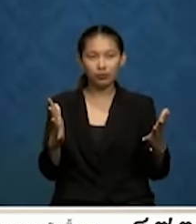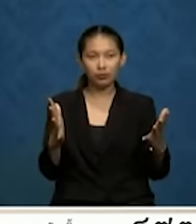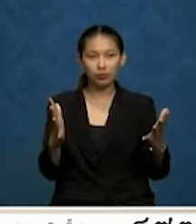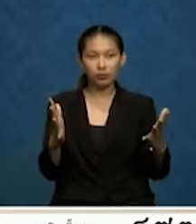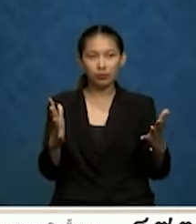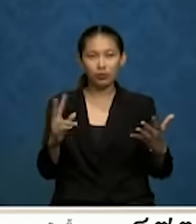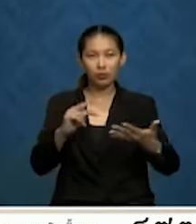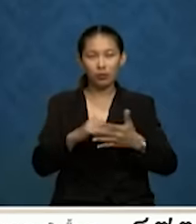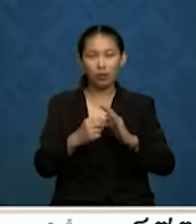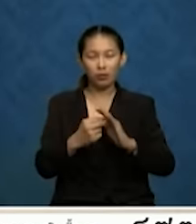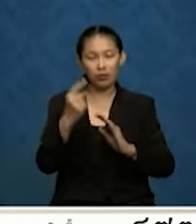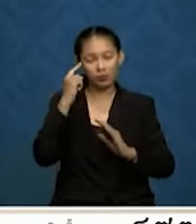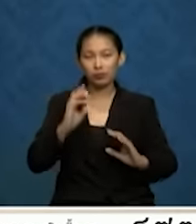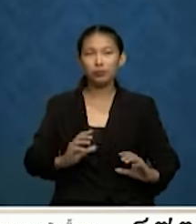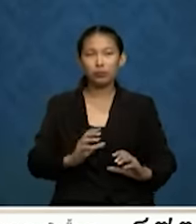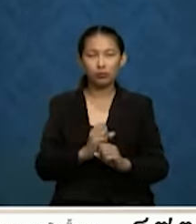จะไม่แก้ไขนะครับ